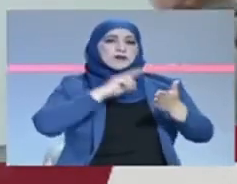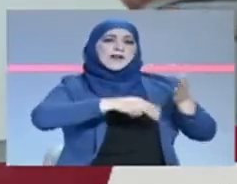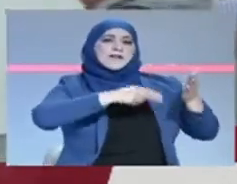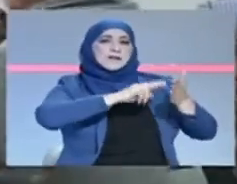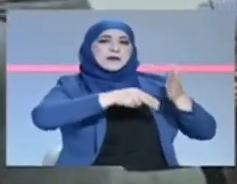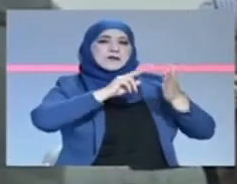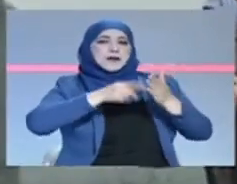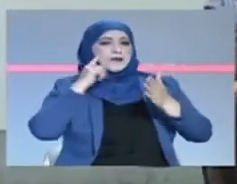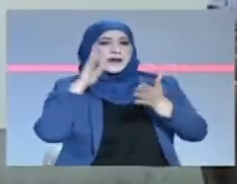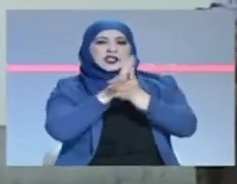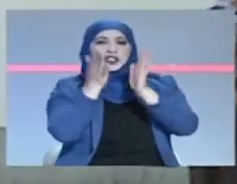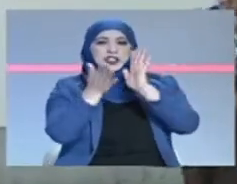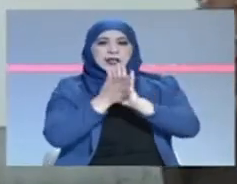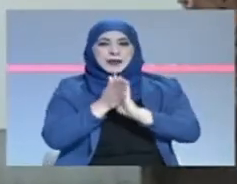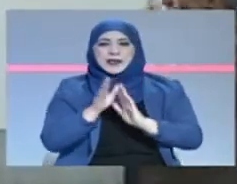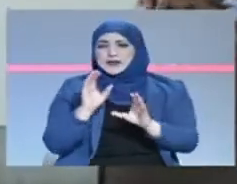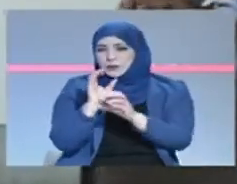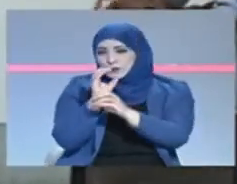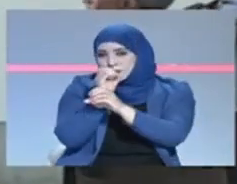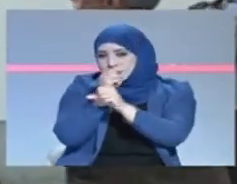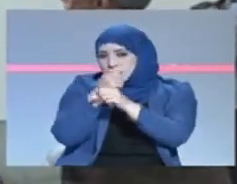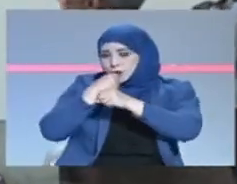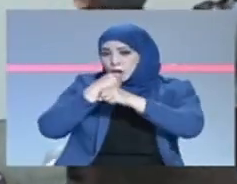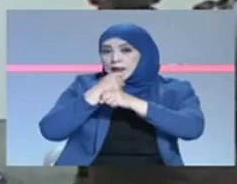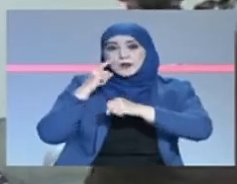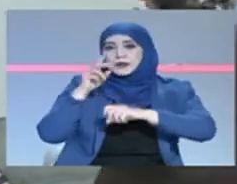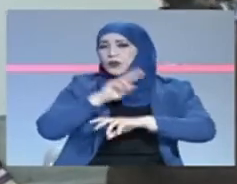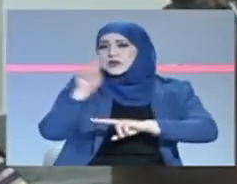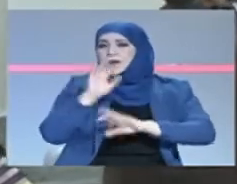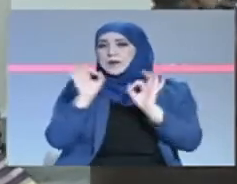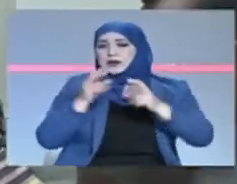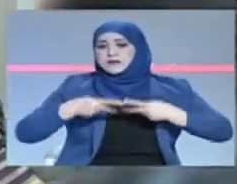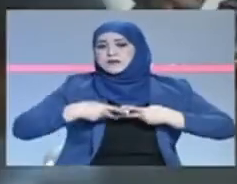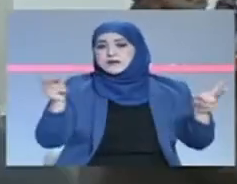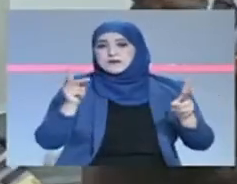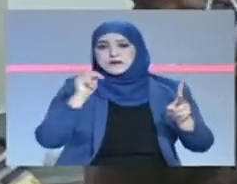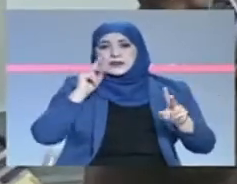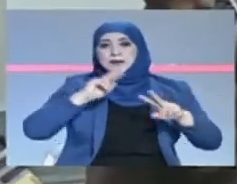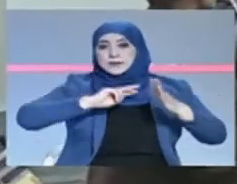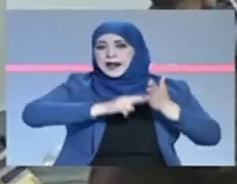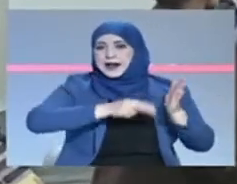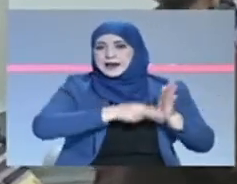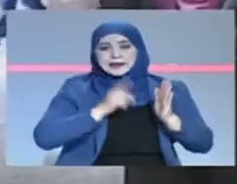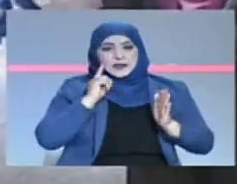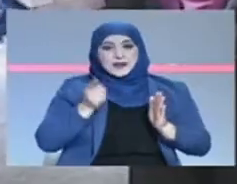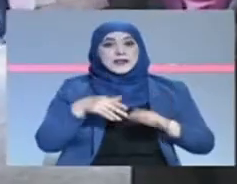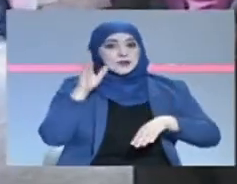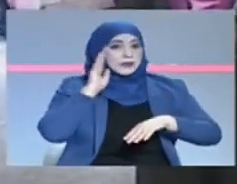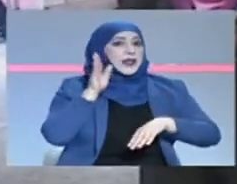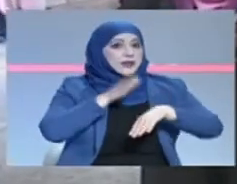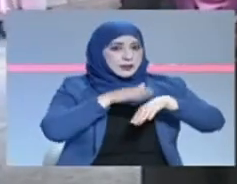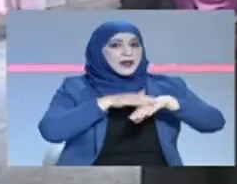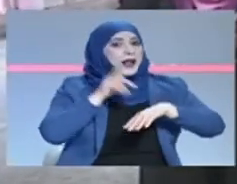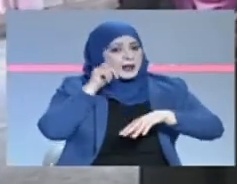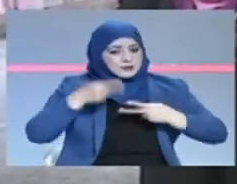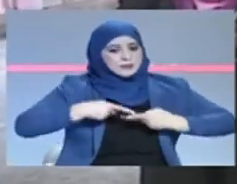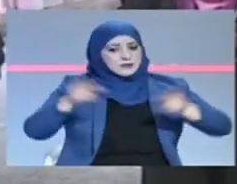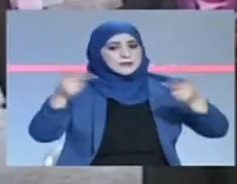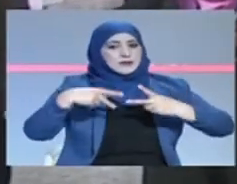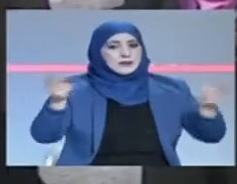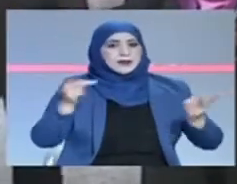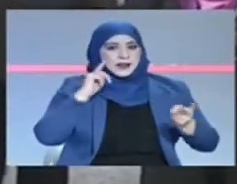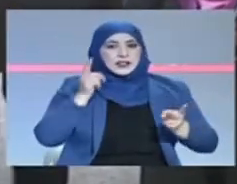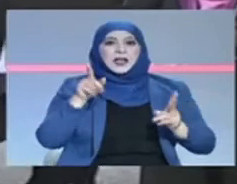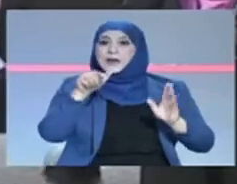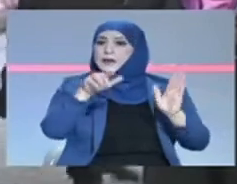مع جمعيات بشكل سري وعدم نشرها مضمون الاتفاقيات المذكورة داعيا إلى نشرها كما ينص